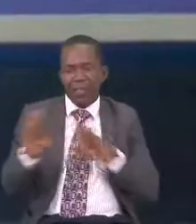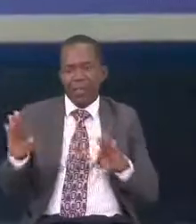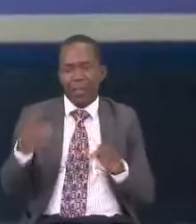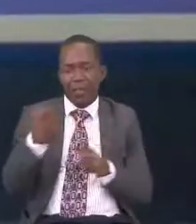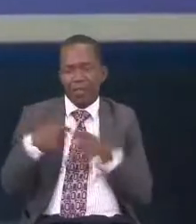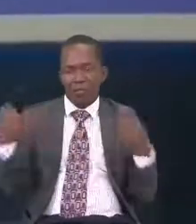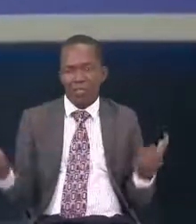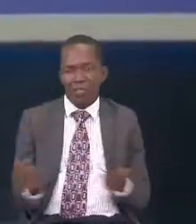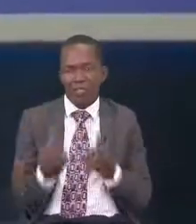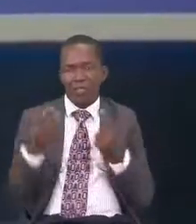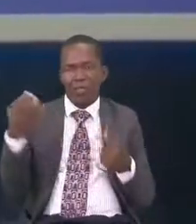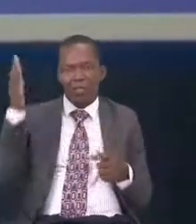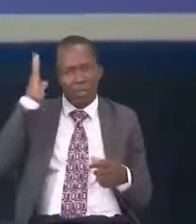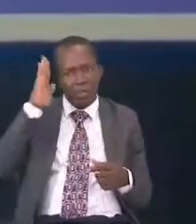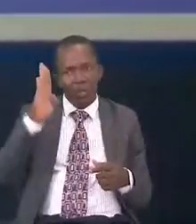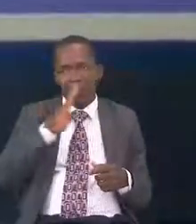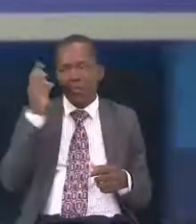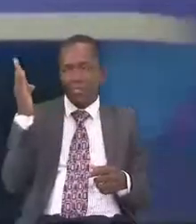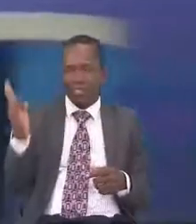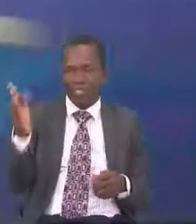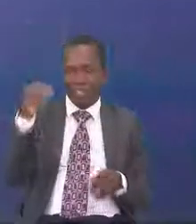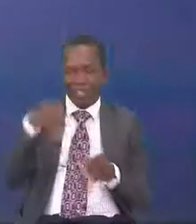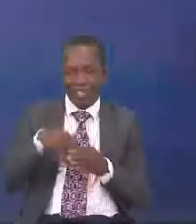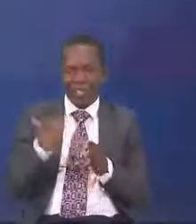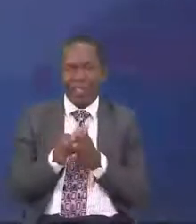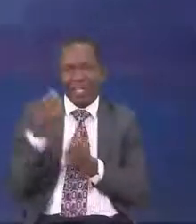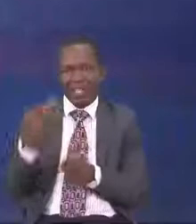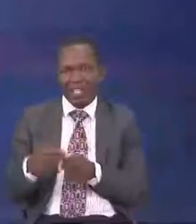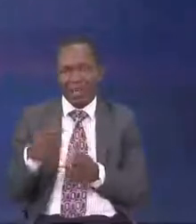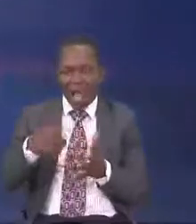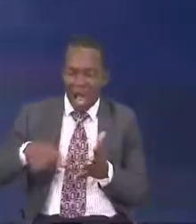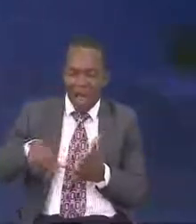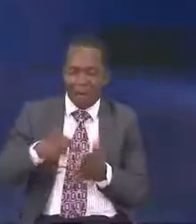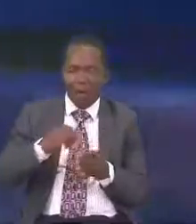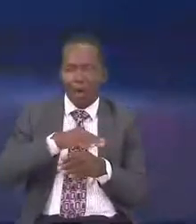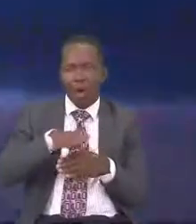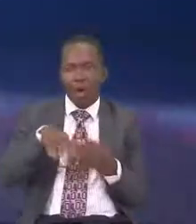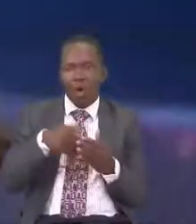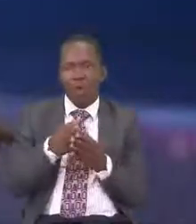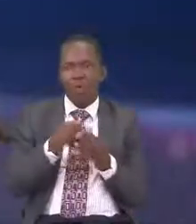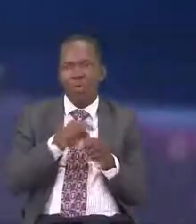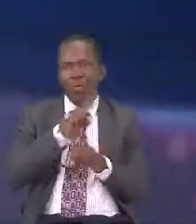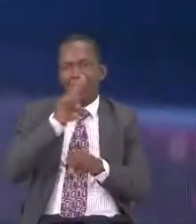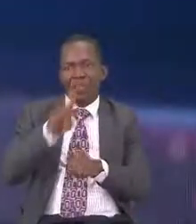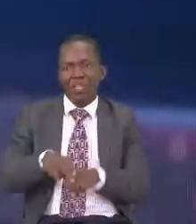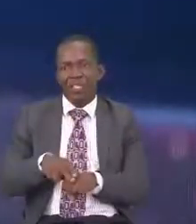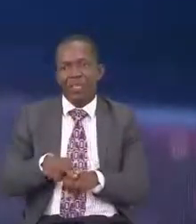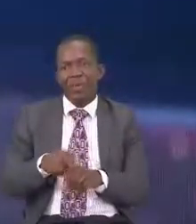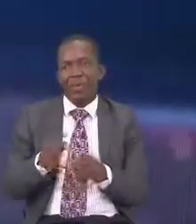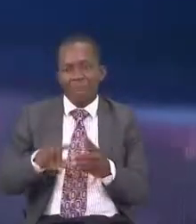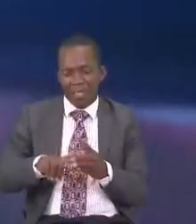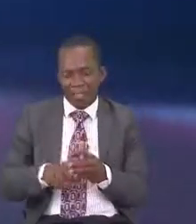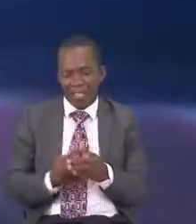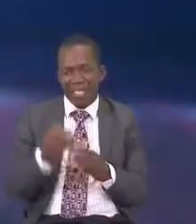le pardon des péchés serait prêché en son nom à toutes les nations, à commencer par